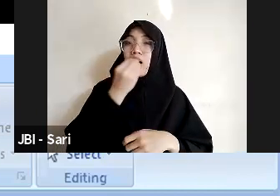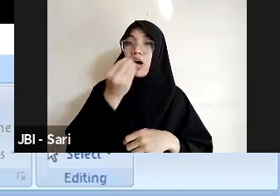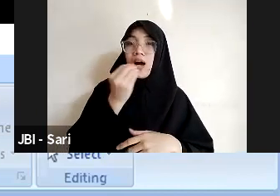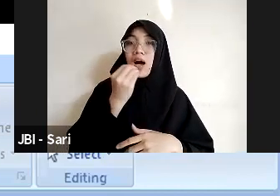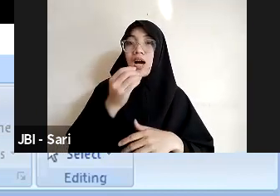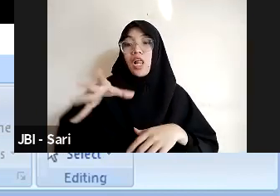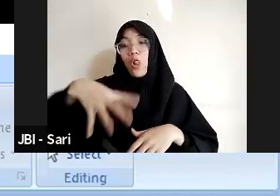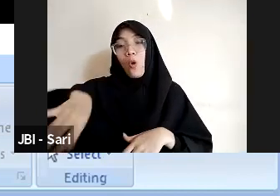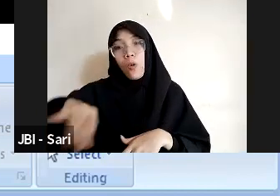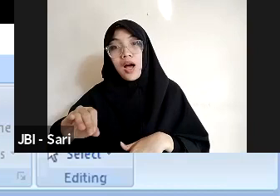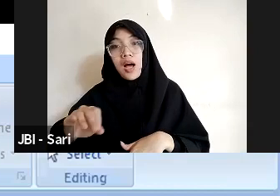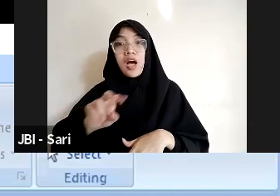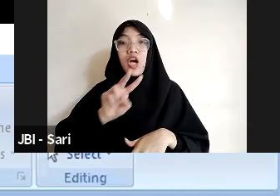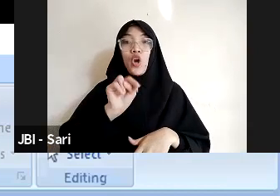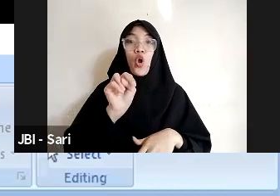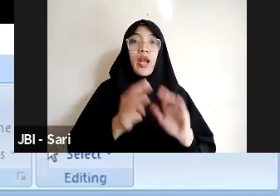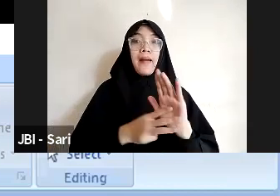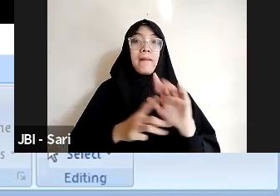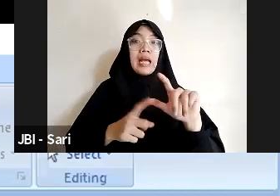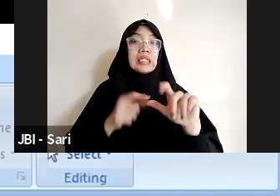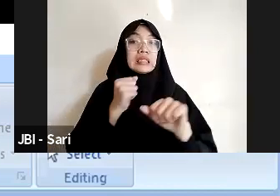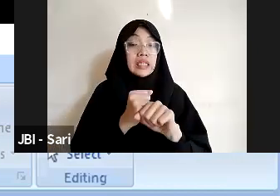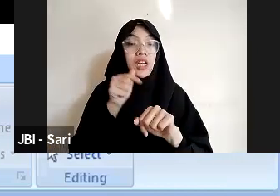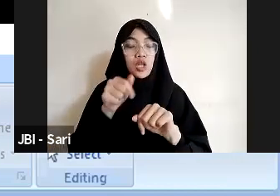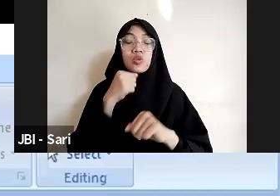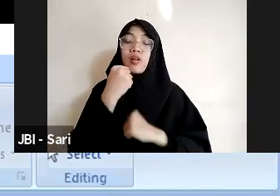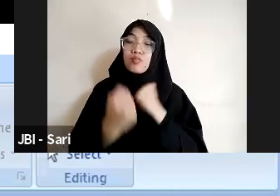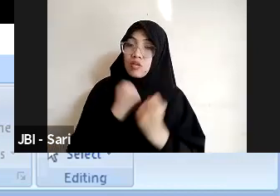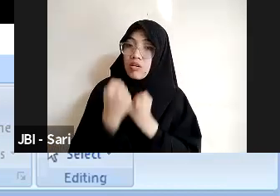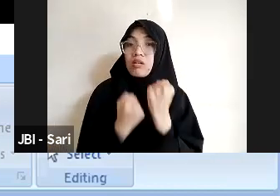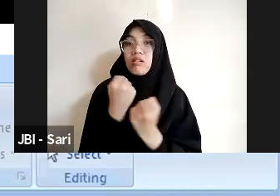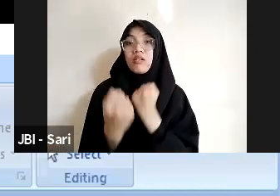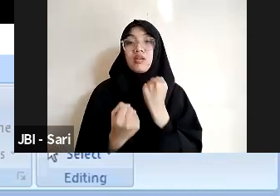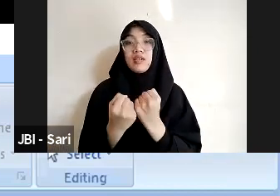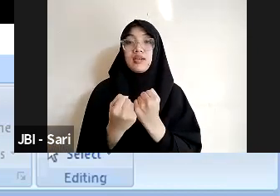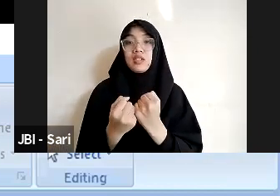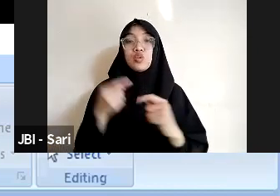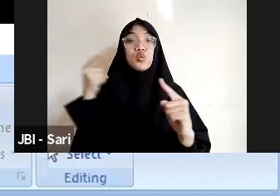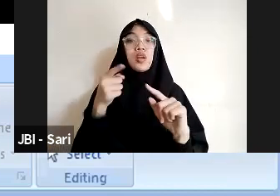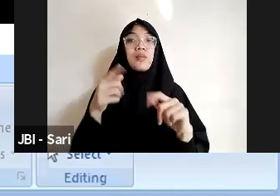lokal, non-MSG, itu kemudian mulai dilakukan atas nama kesehatan dan